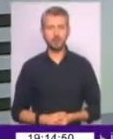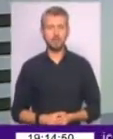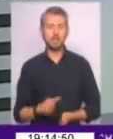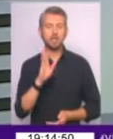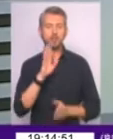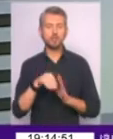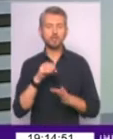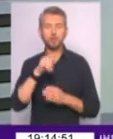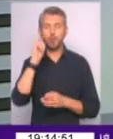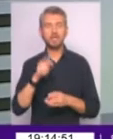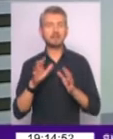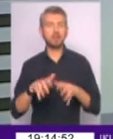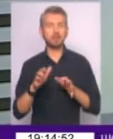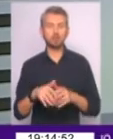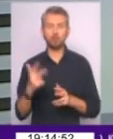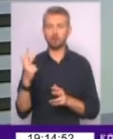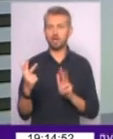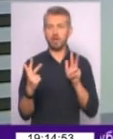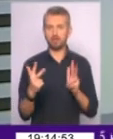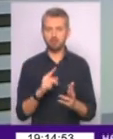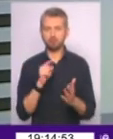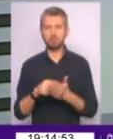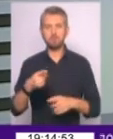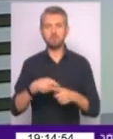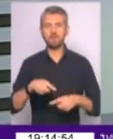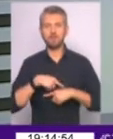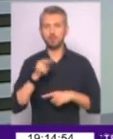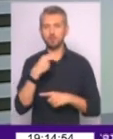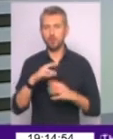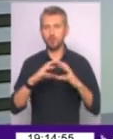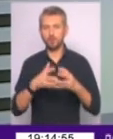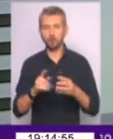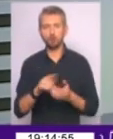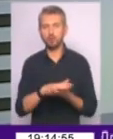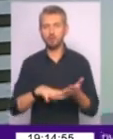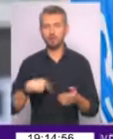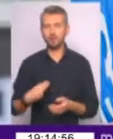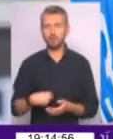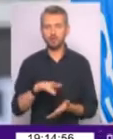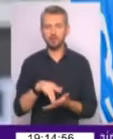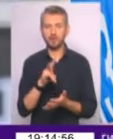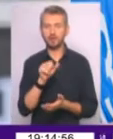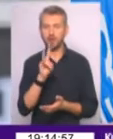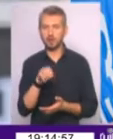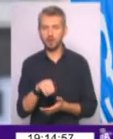Жіноча збірна України з баскетболу 3-3 вийшла до півфіналу чемпіонату світу, що триває у французькому Нанті.